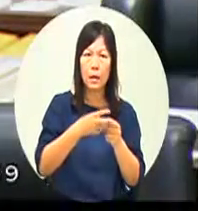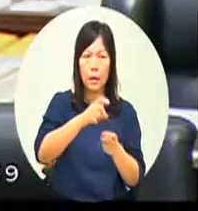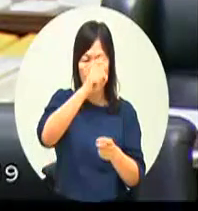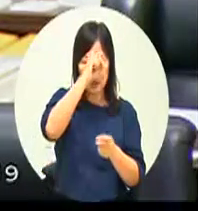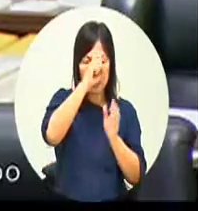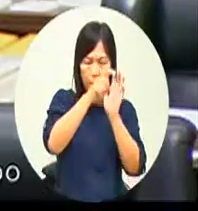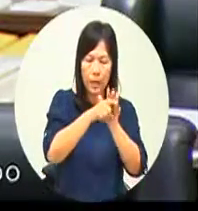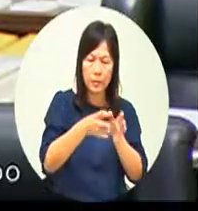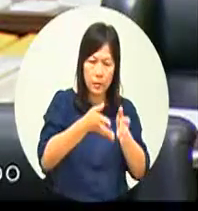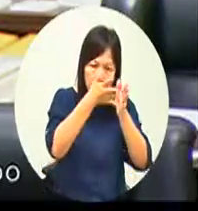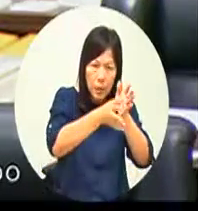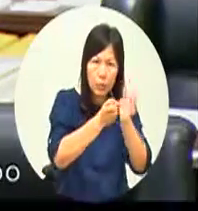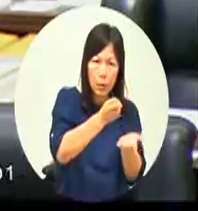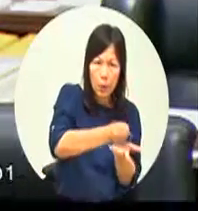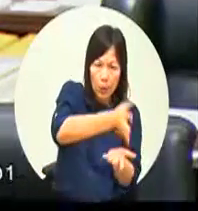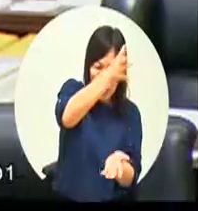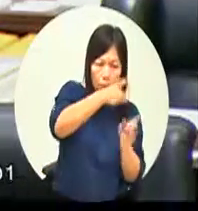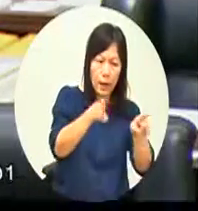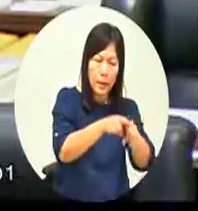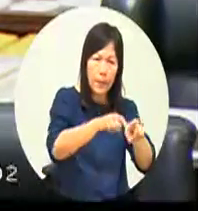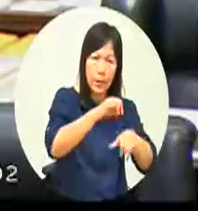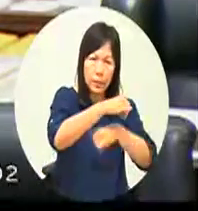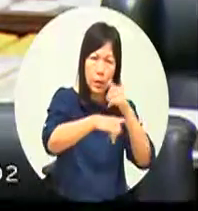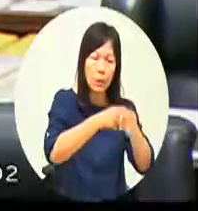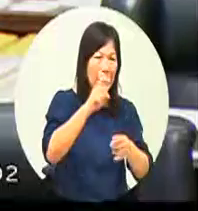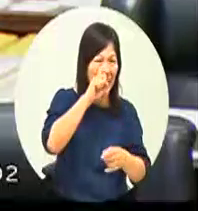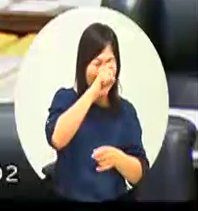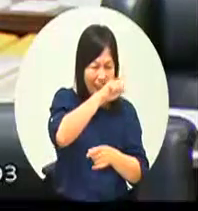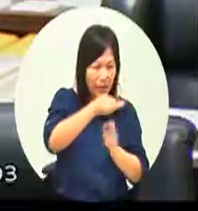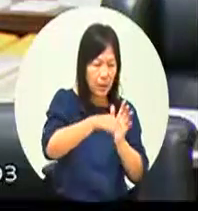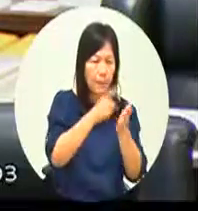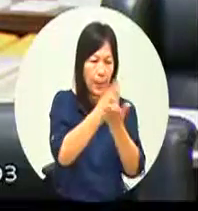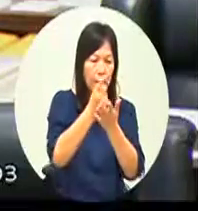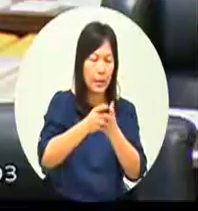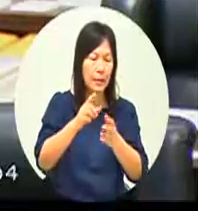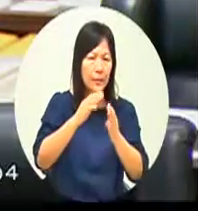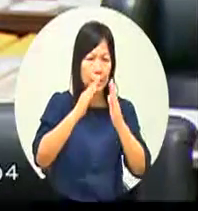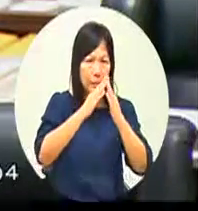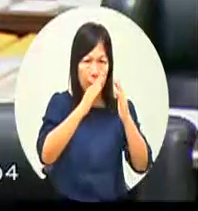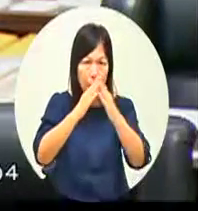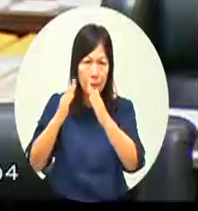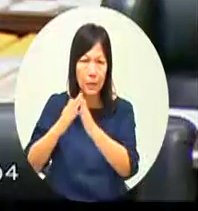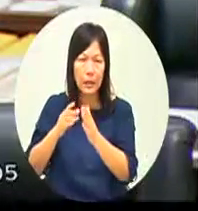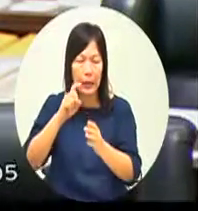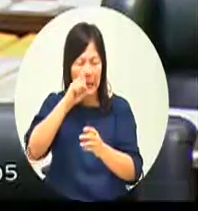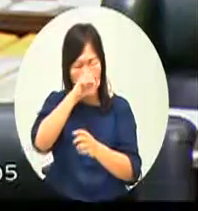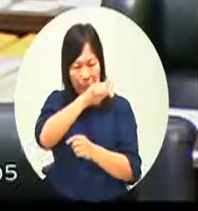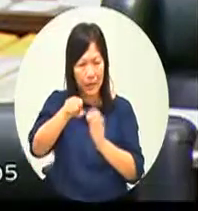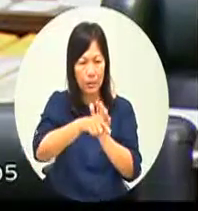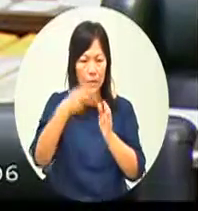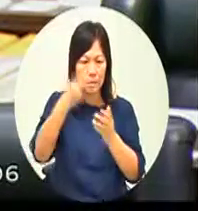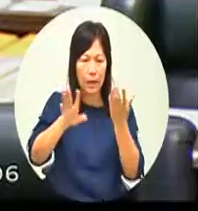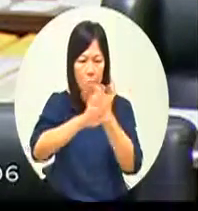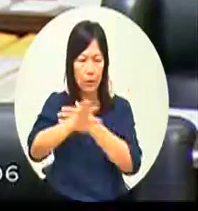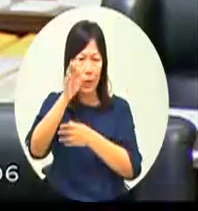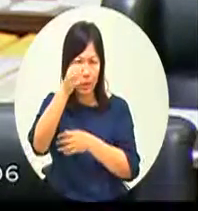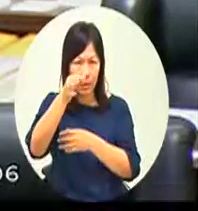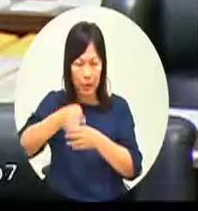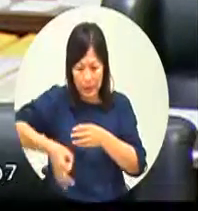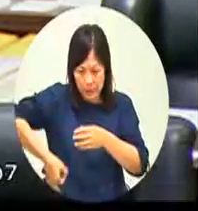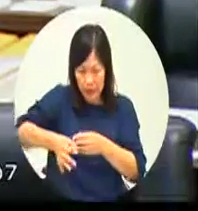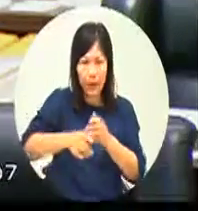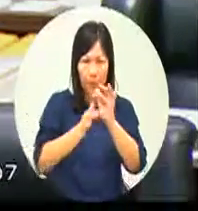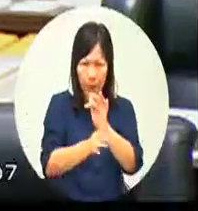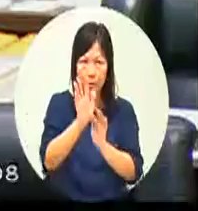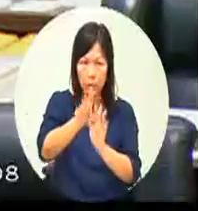大楼的生活废弃物、就是家户垃圾的部分，另外再定一个收费的标准，让它